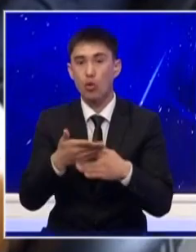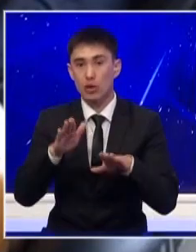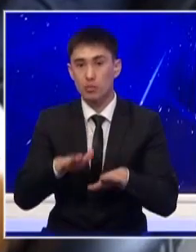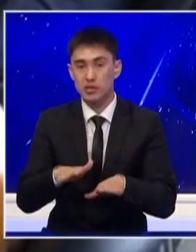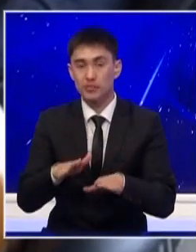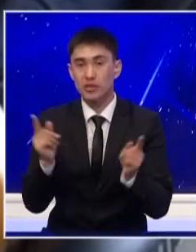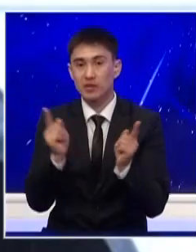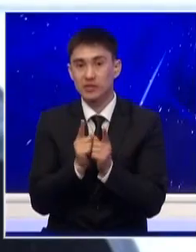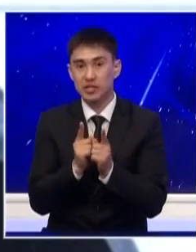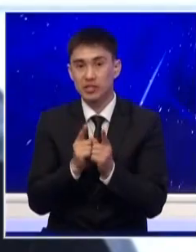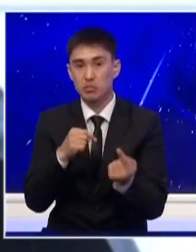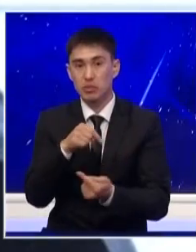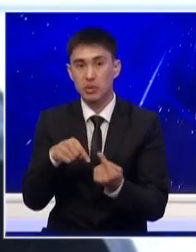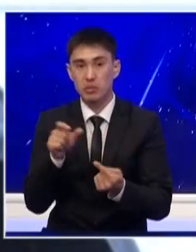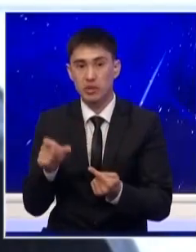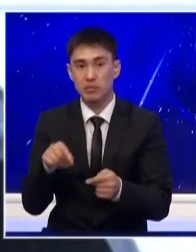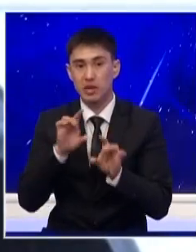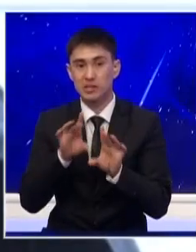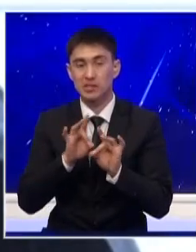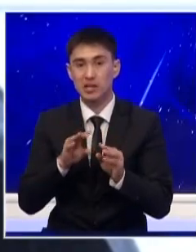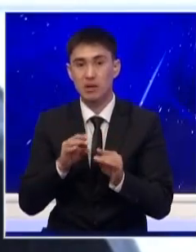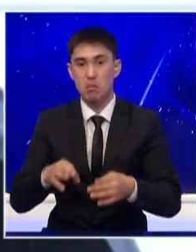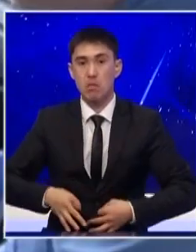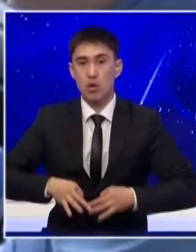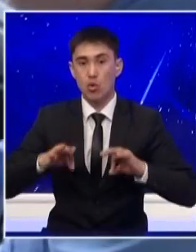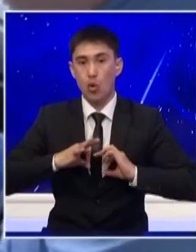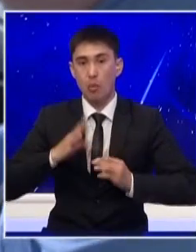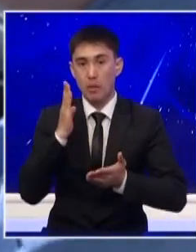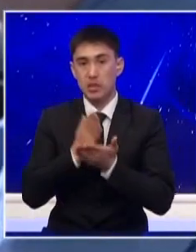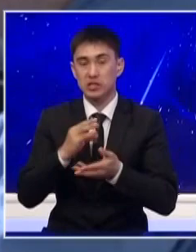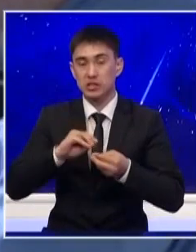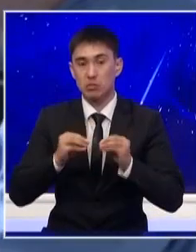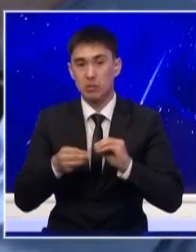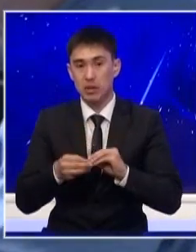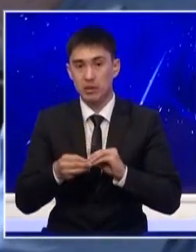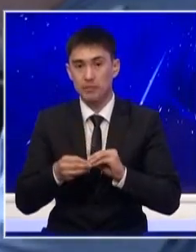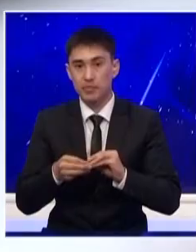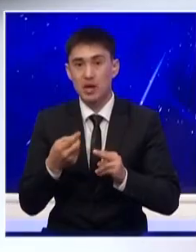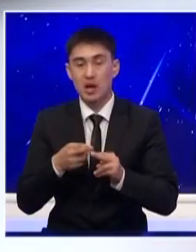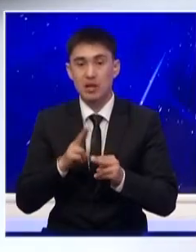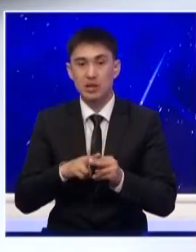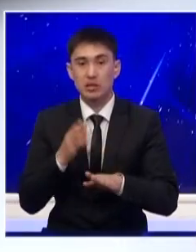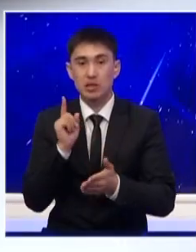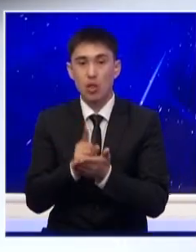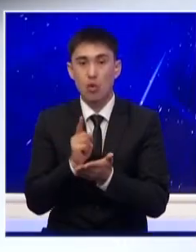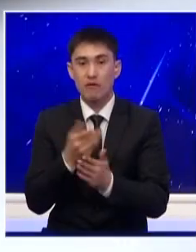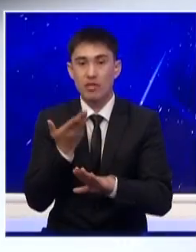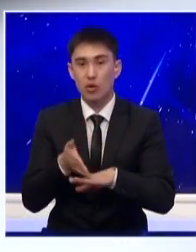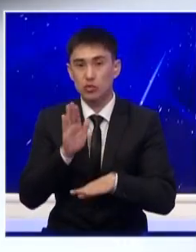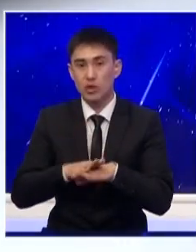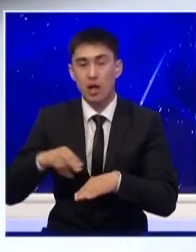мест. На встрече с предпринимателями рассказали прокурорам об имеющихся проблемах. В основном это налоговая нагрузка